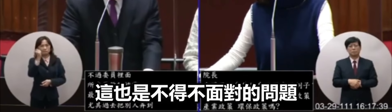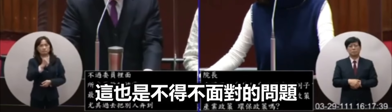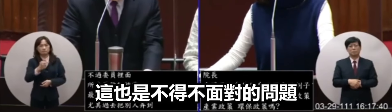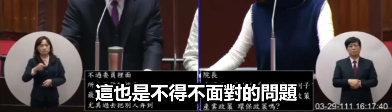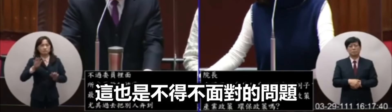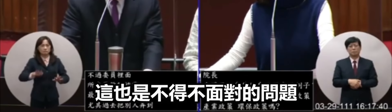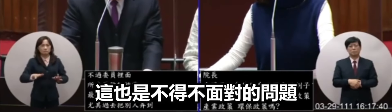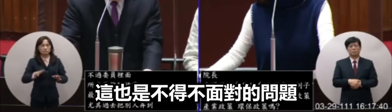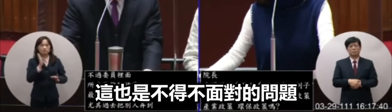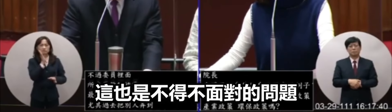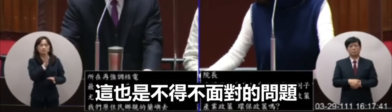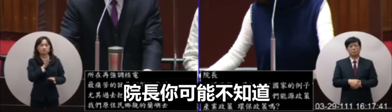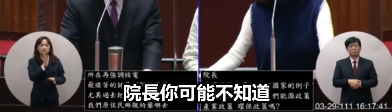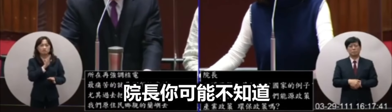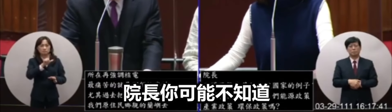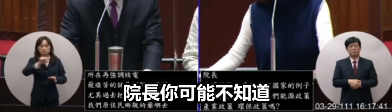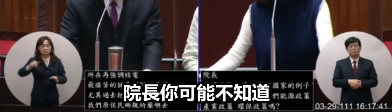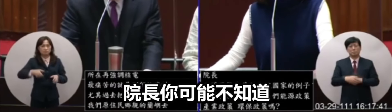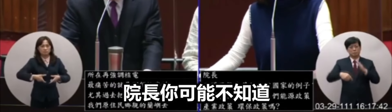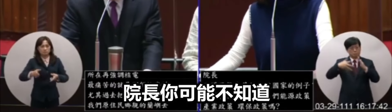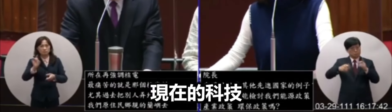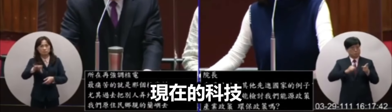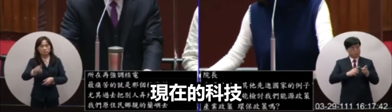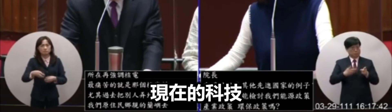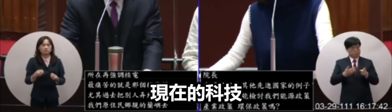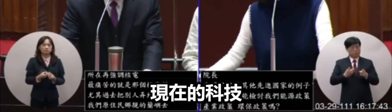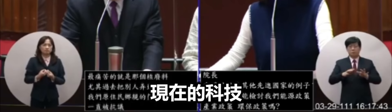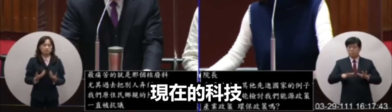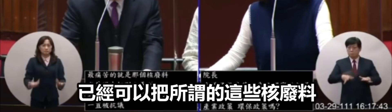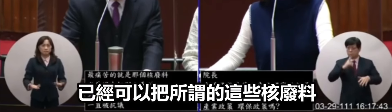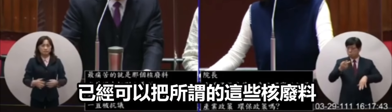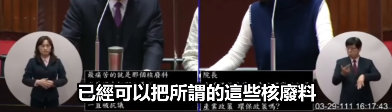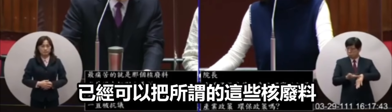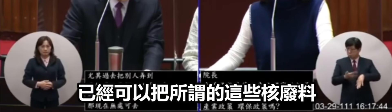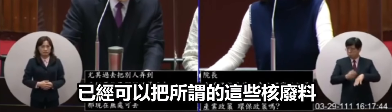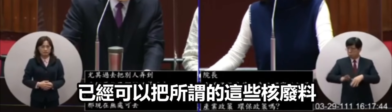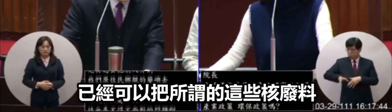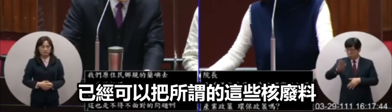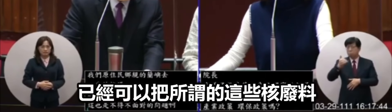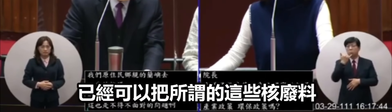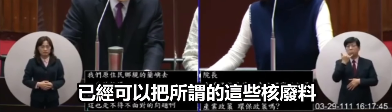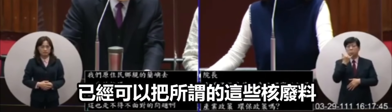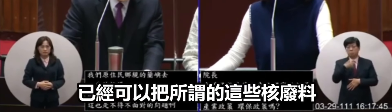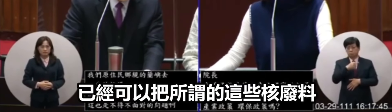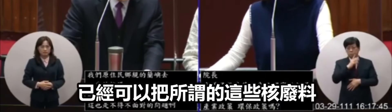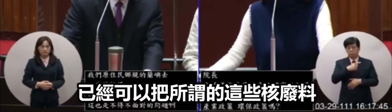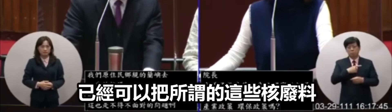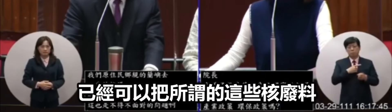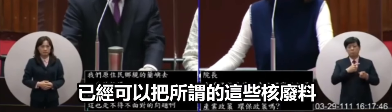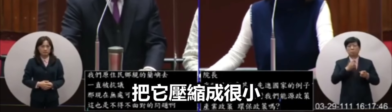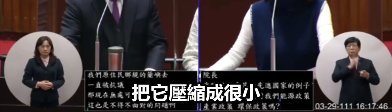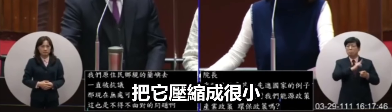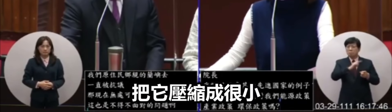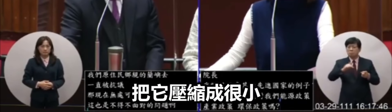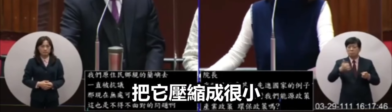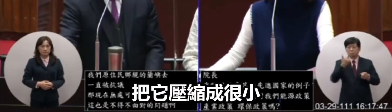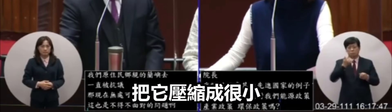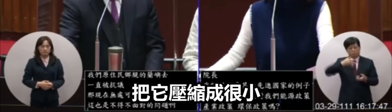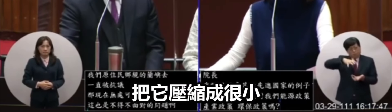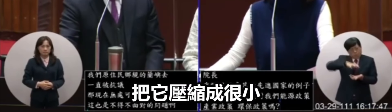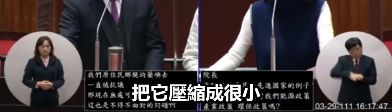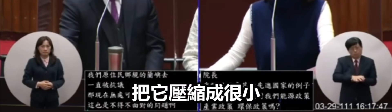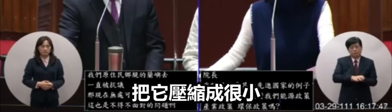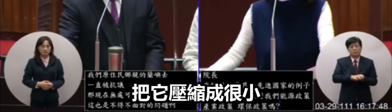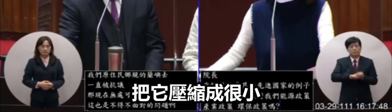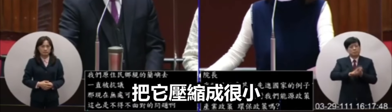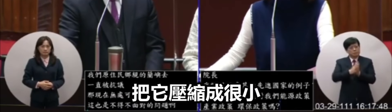也是不得不面对的问题啊。 院长，你可能不知道，现在的科技已经可以把这个所谓的这些核废料把它压缩